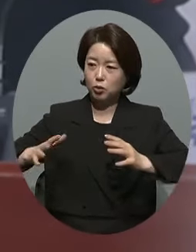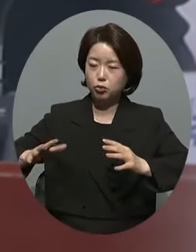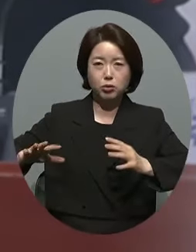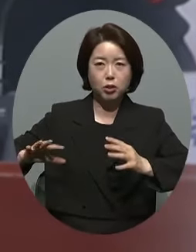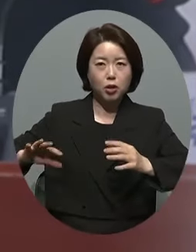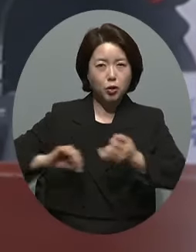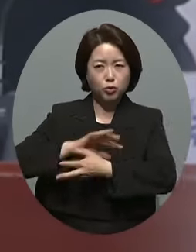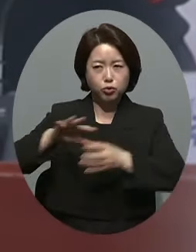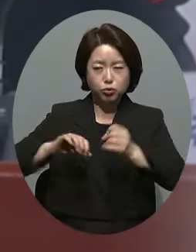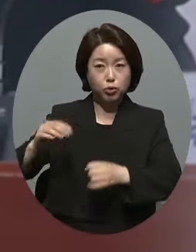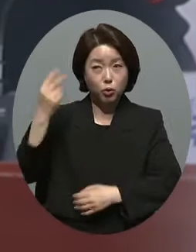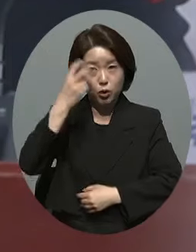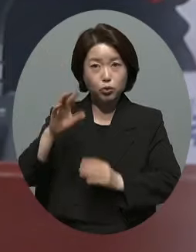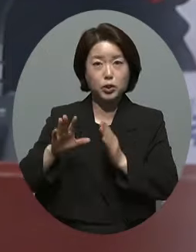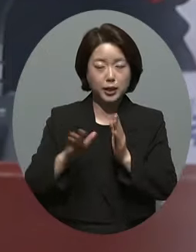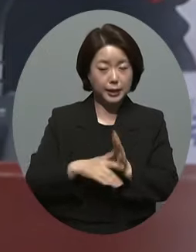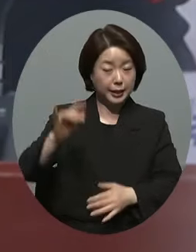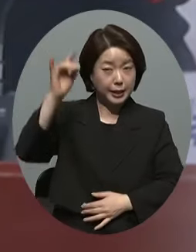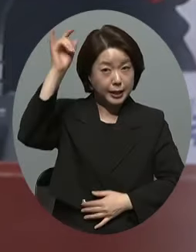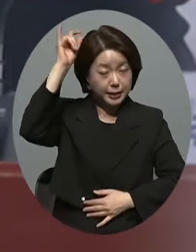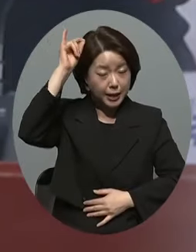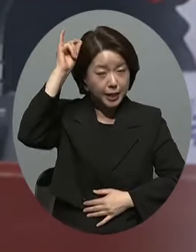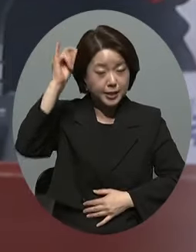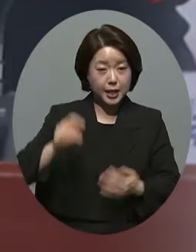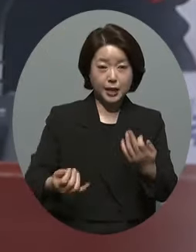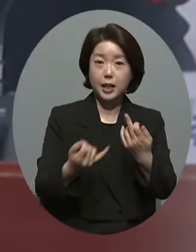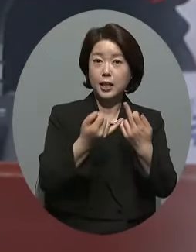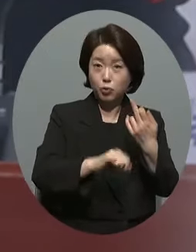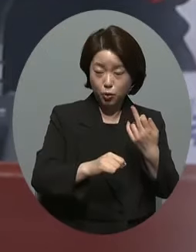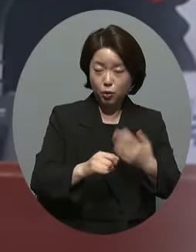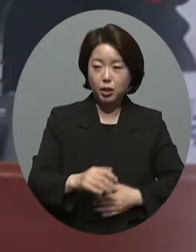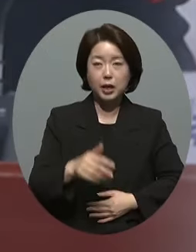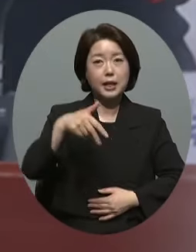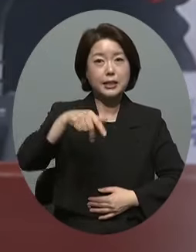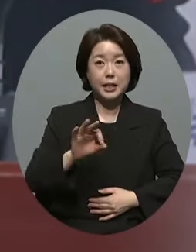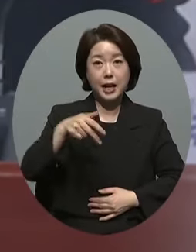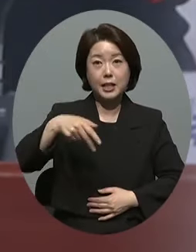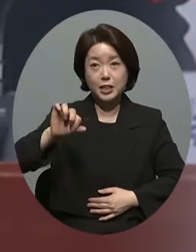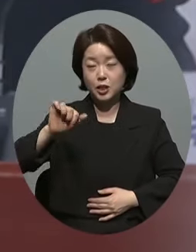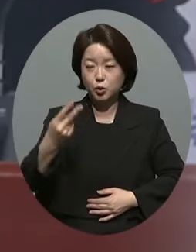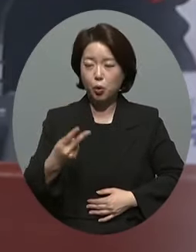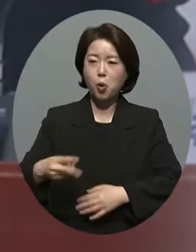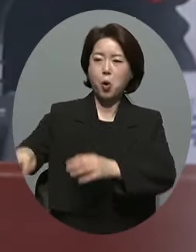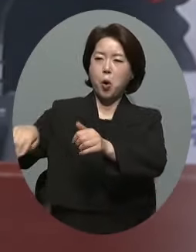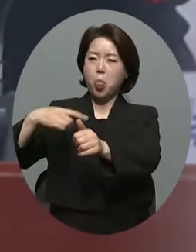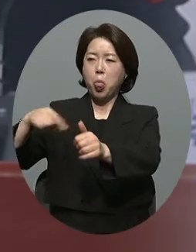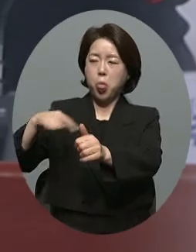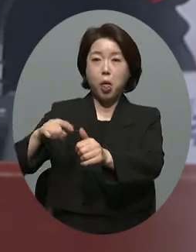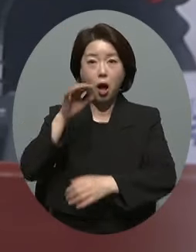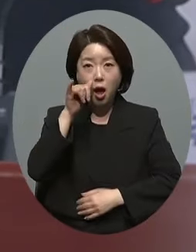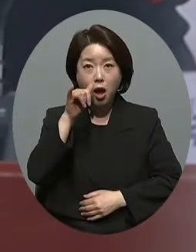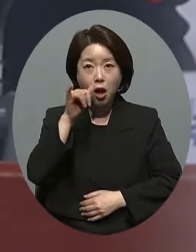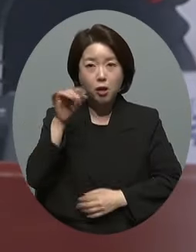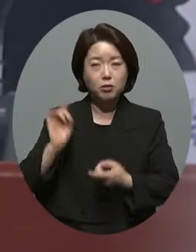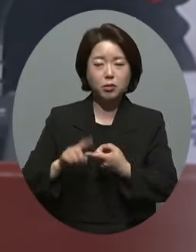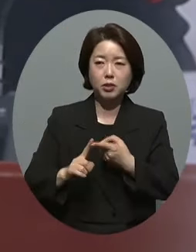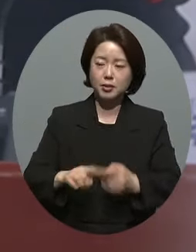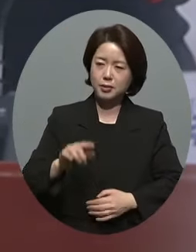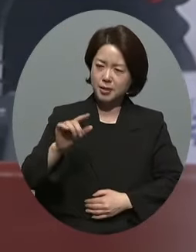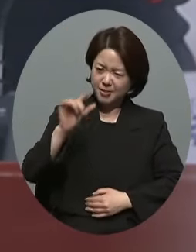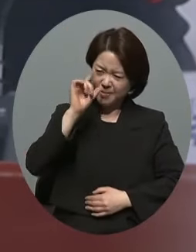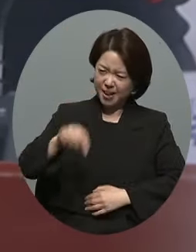조화죠이 장시호 씨를 회유했다 이런 보도를 언급을 하면서 어 검찰을 향해서 아주 날를